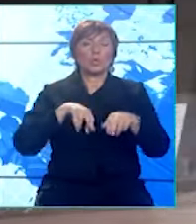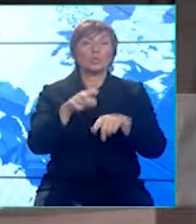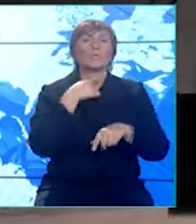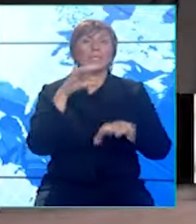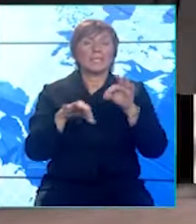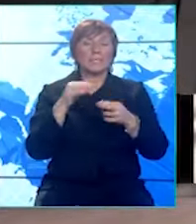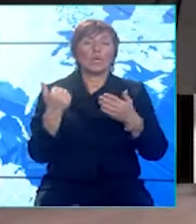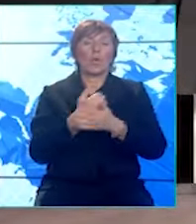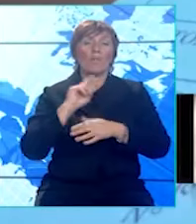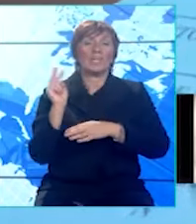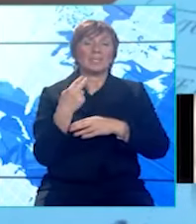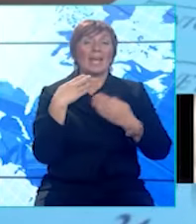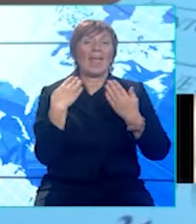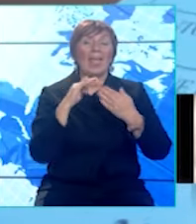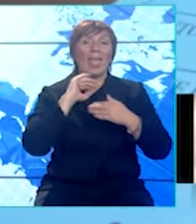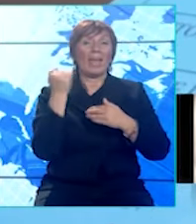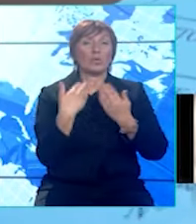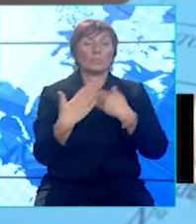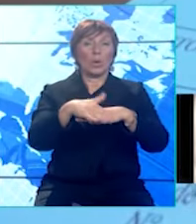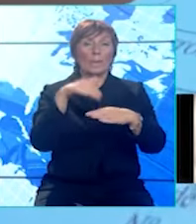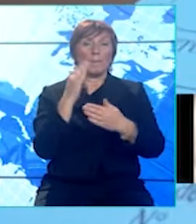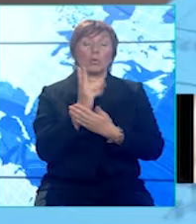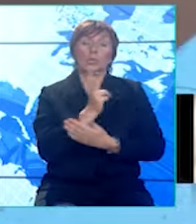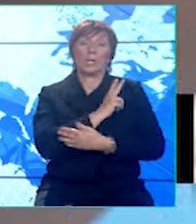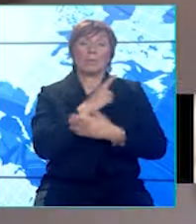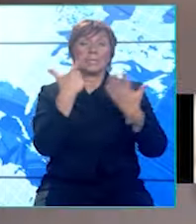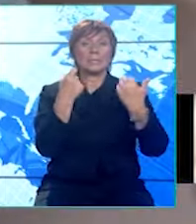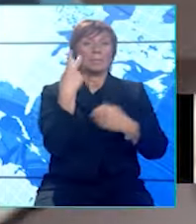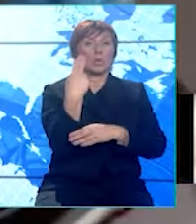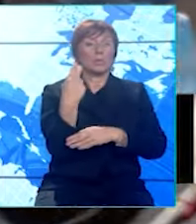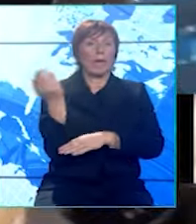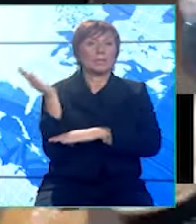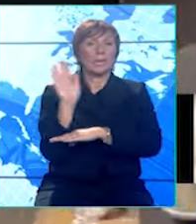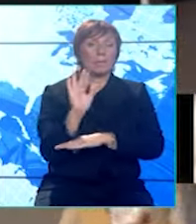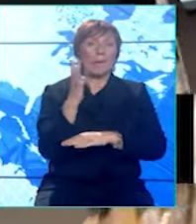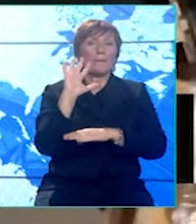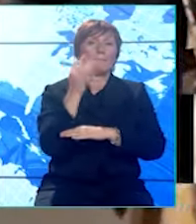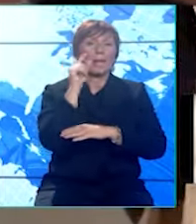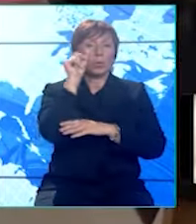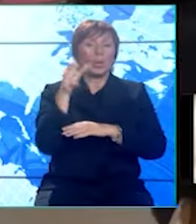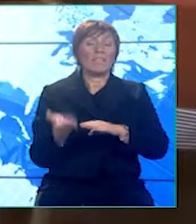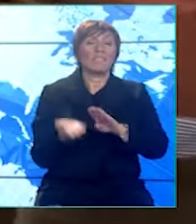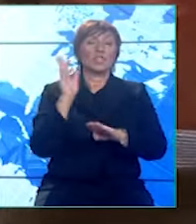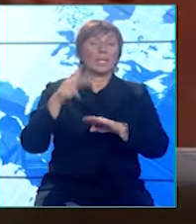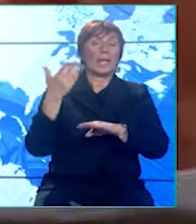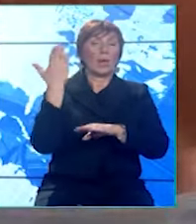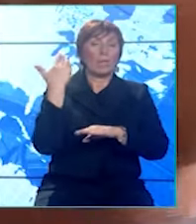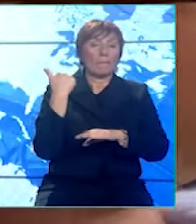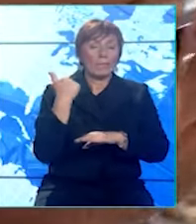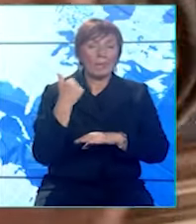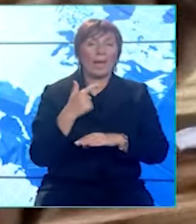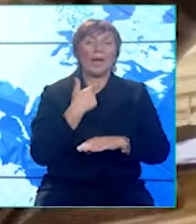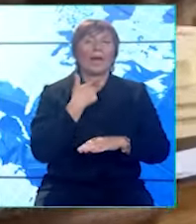za novi saziv Evropskog parlamenta koji će imati 720 zastupnika, 15 više od dosadašnjeg. Rezultat